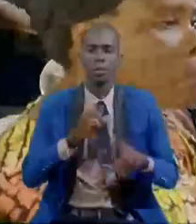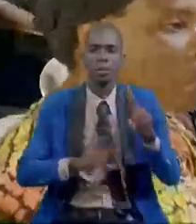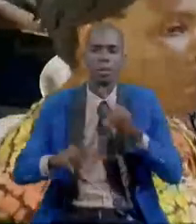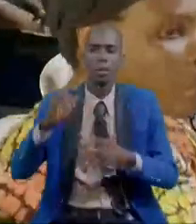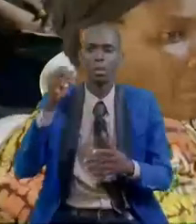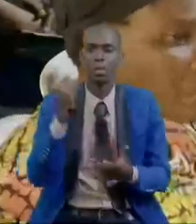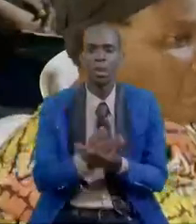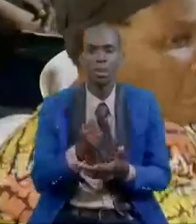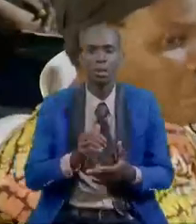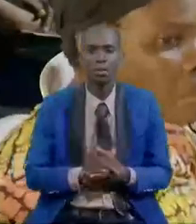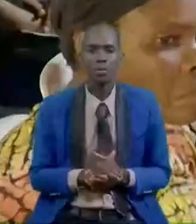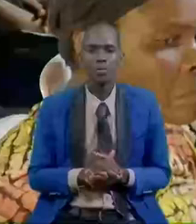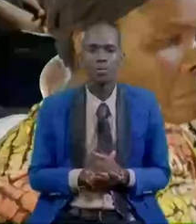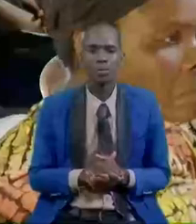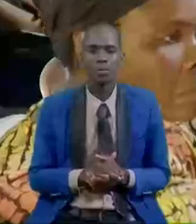Amen.